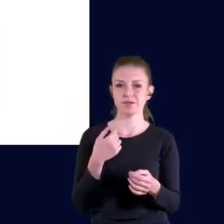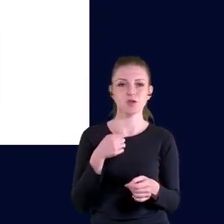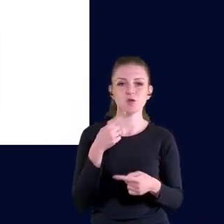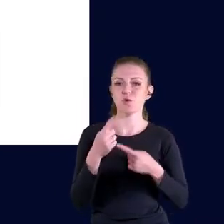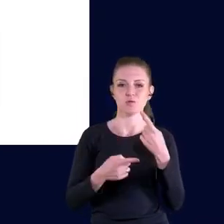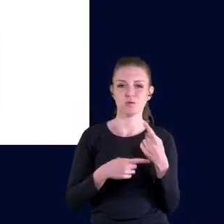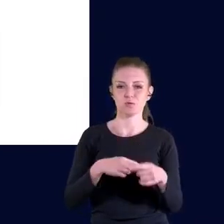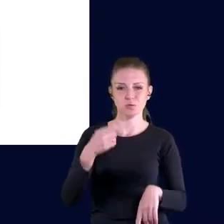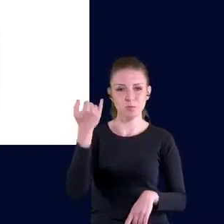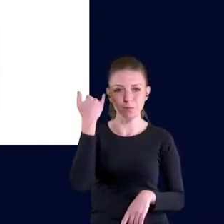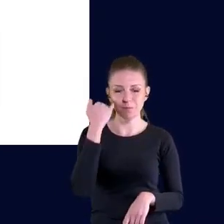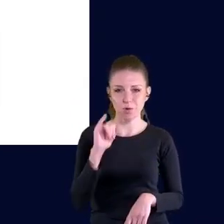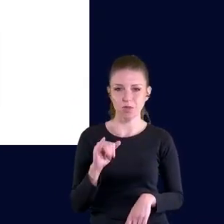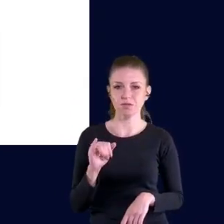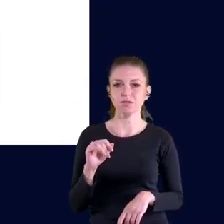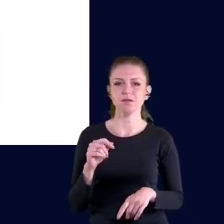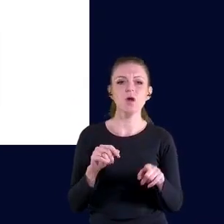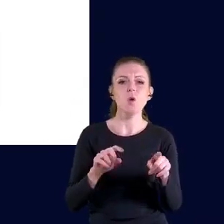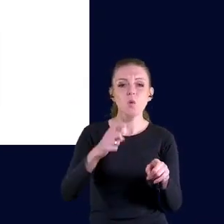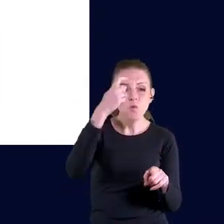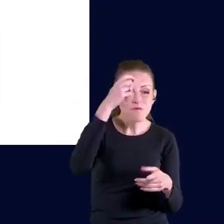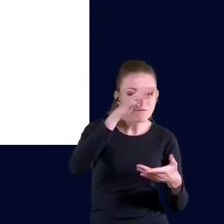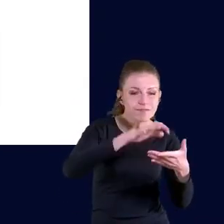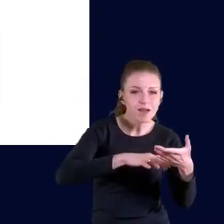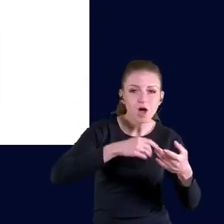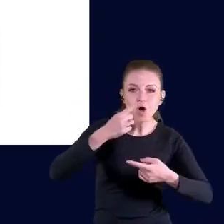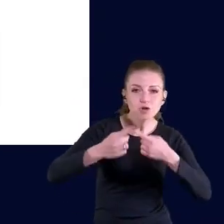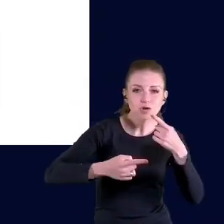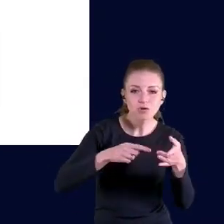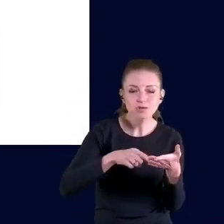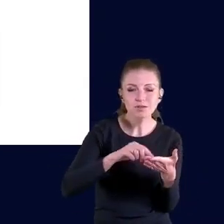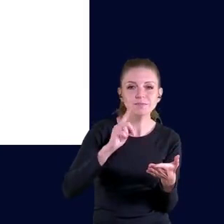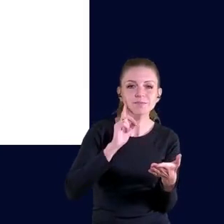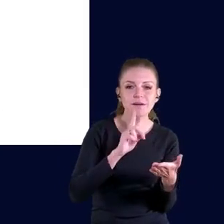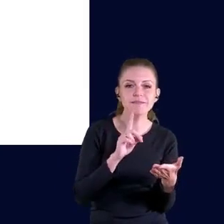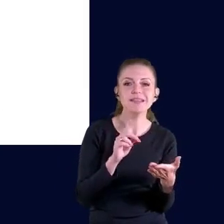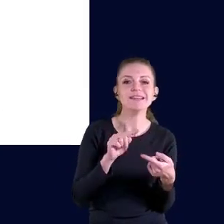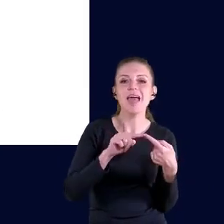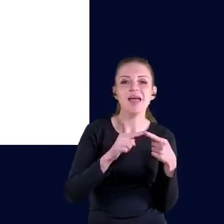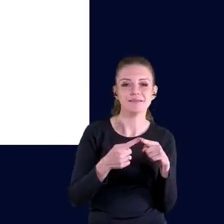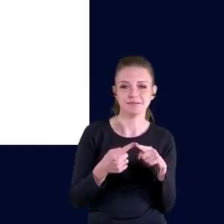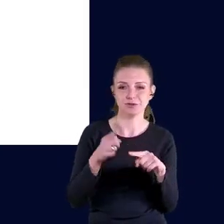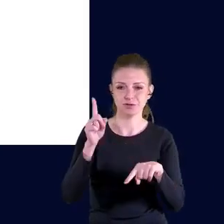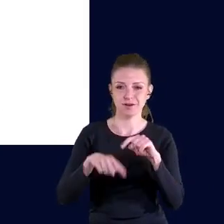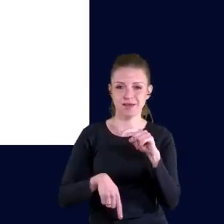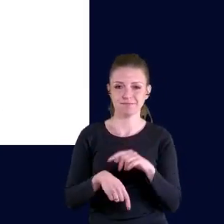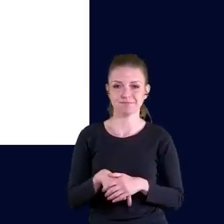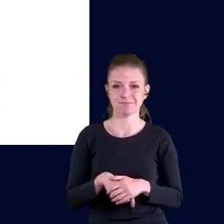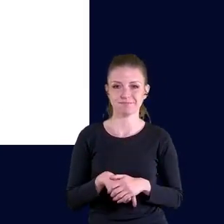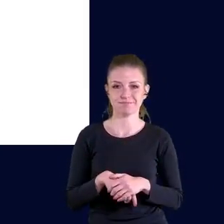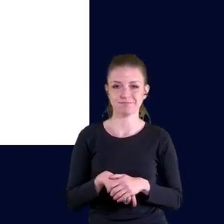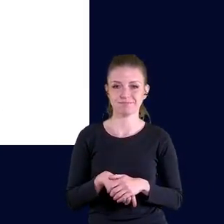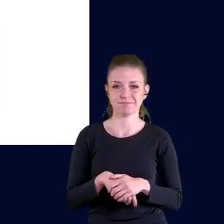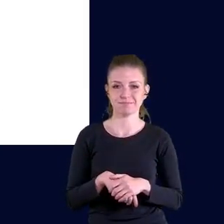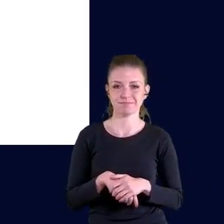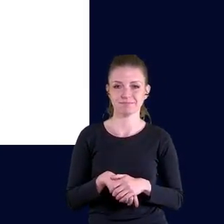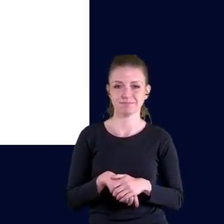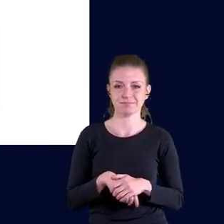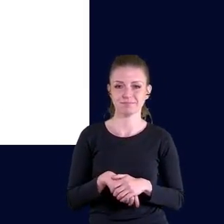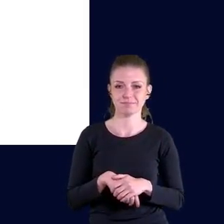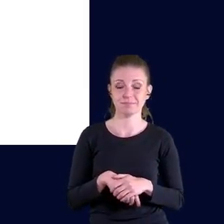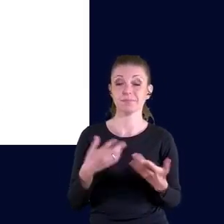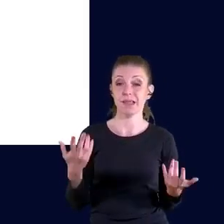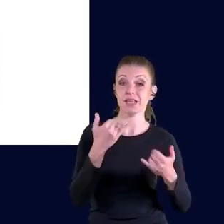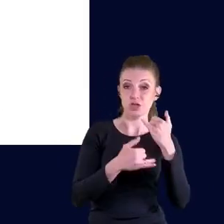co tutaj autor chciał zobrazować ponieważ No chociażby ta druga linijka ta Dolna powinna być odczytywana w taki sposób że